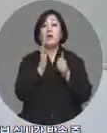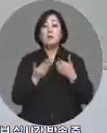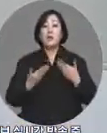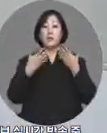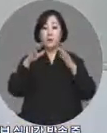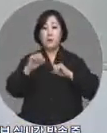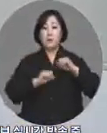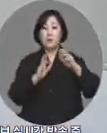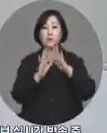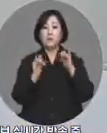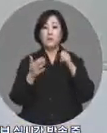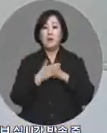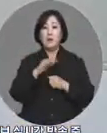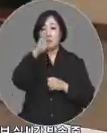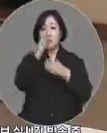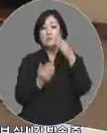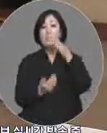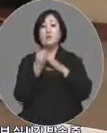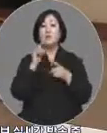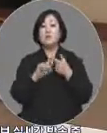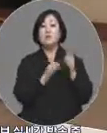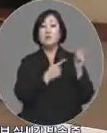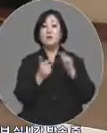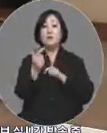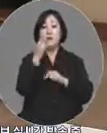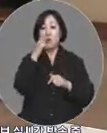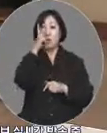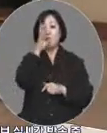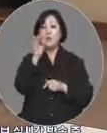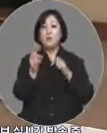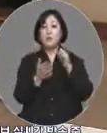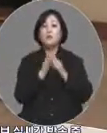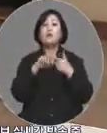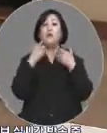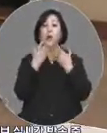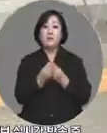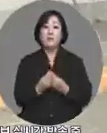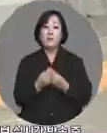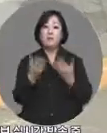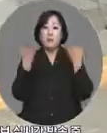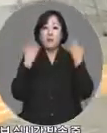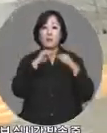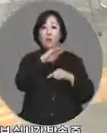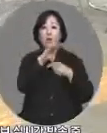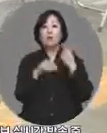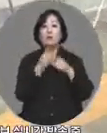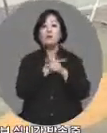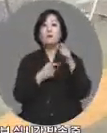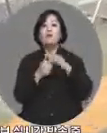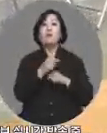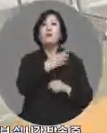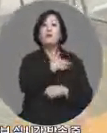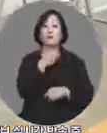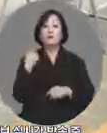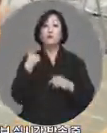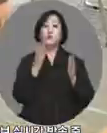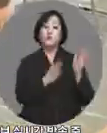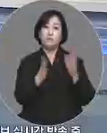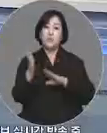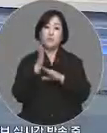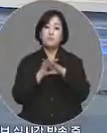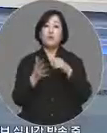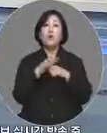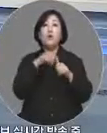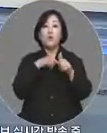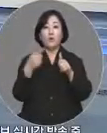자원봉사자가 발열 검사나 출입자 관리 등을 통해서 안전한 학교 환경을 확보하도록 하겠습니다. 네, 울산시